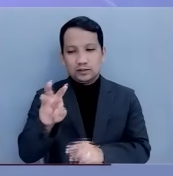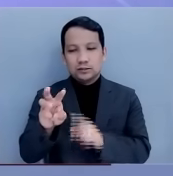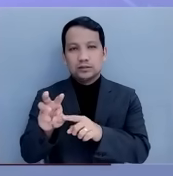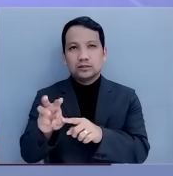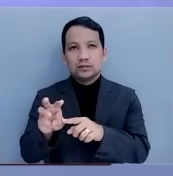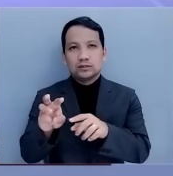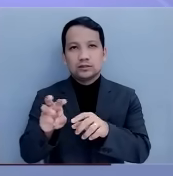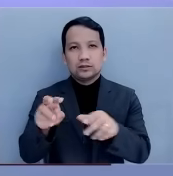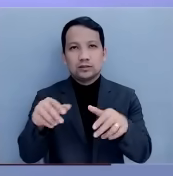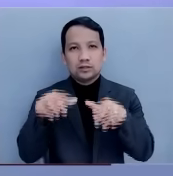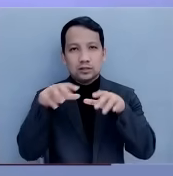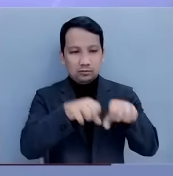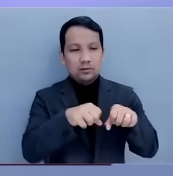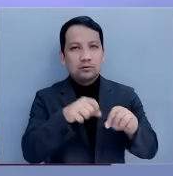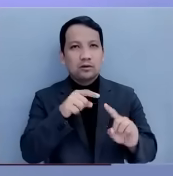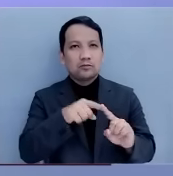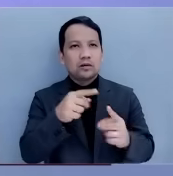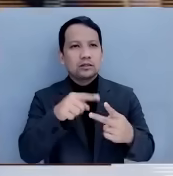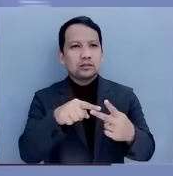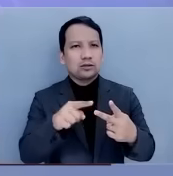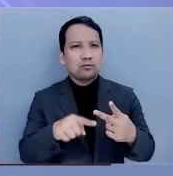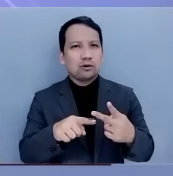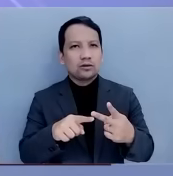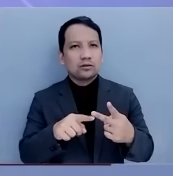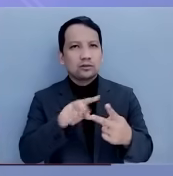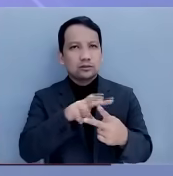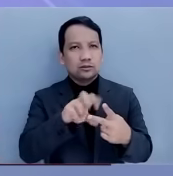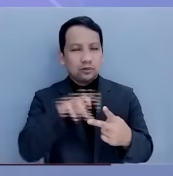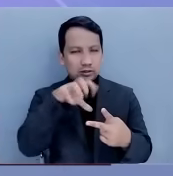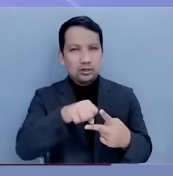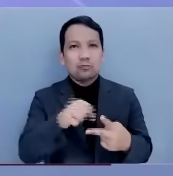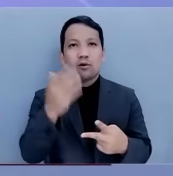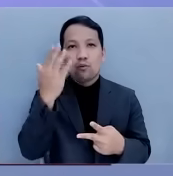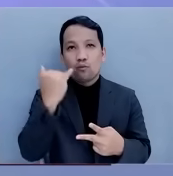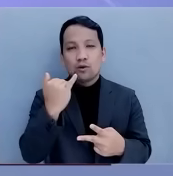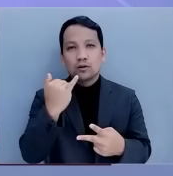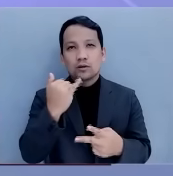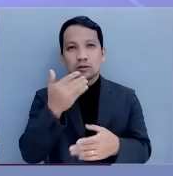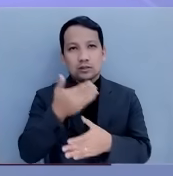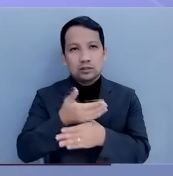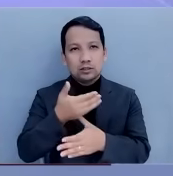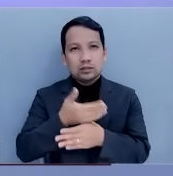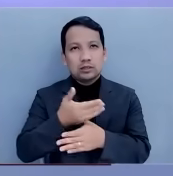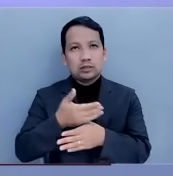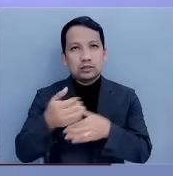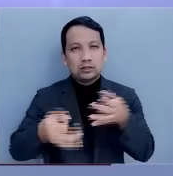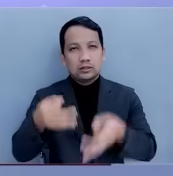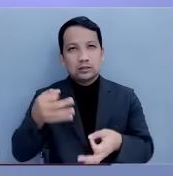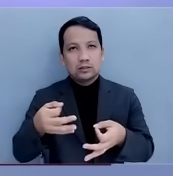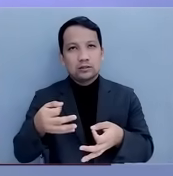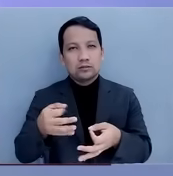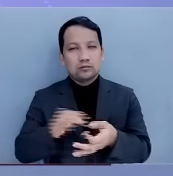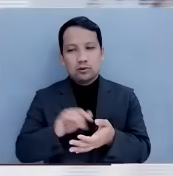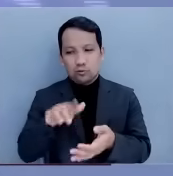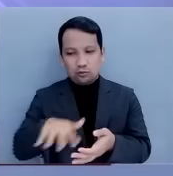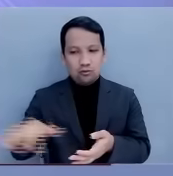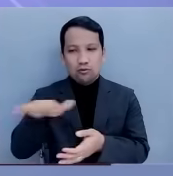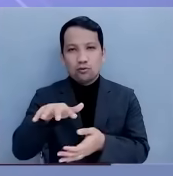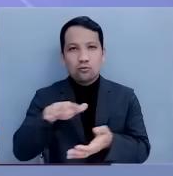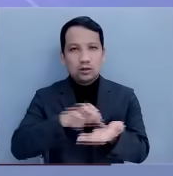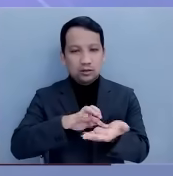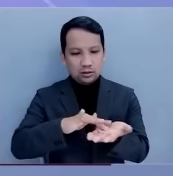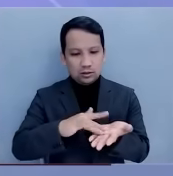suspect, naaresto rin ang 2 bandilang kasamahan dahil naman sa obstruction of justice. Sumalang na ang mga suspect sa